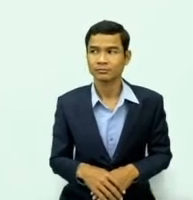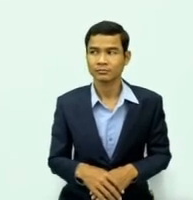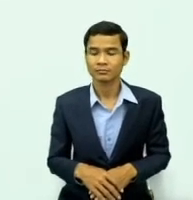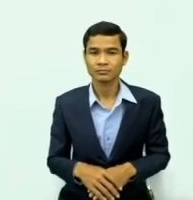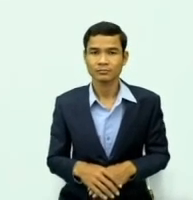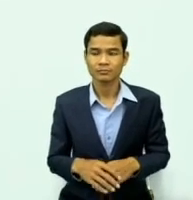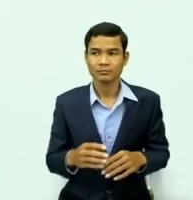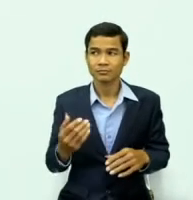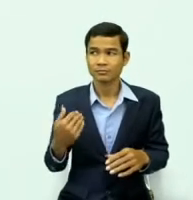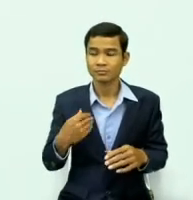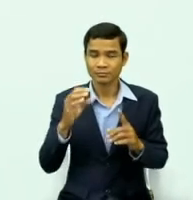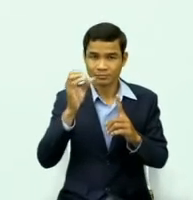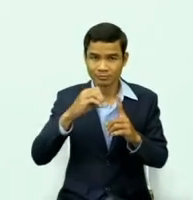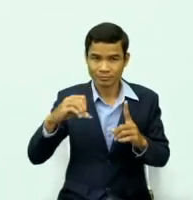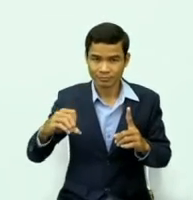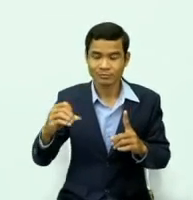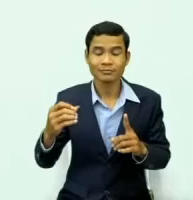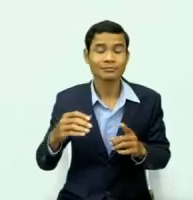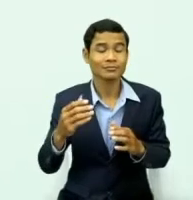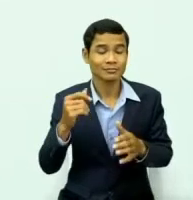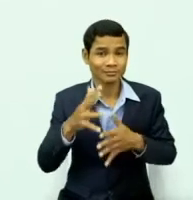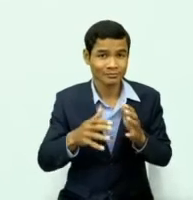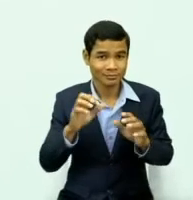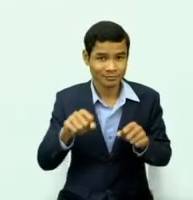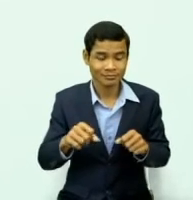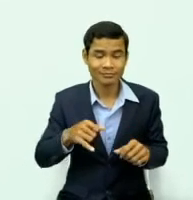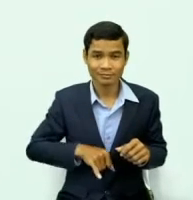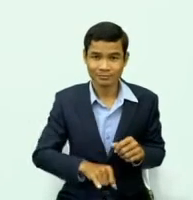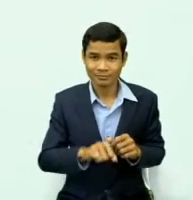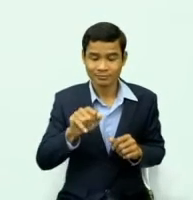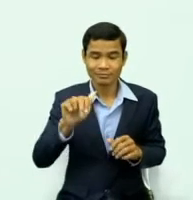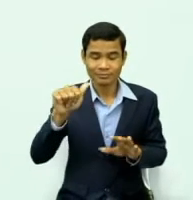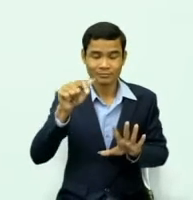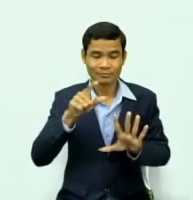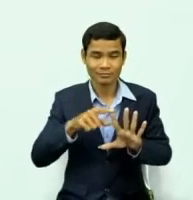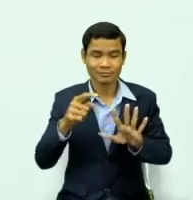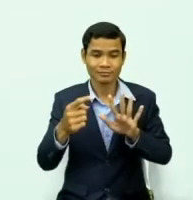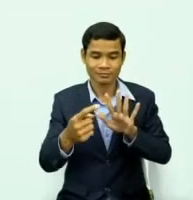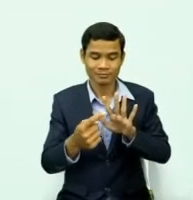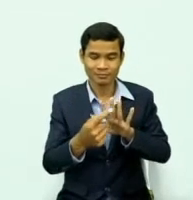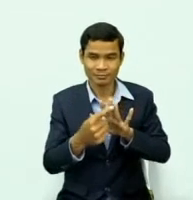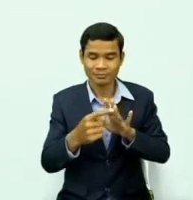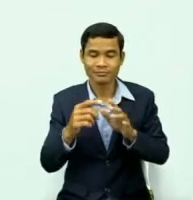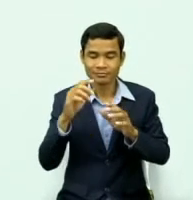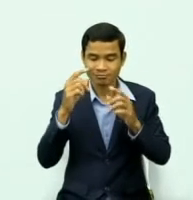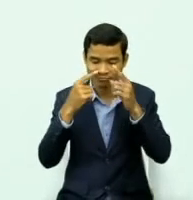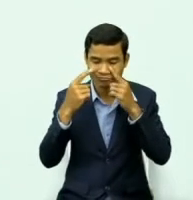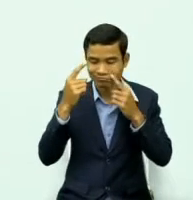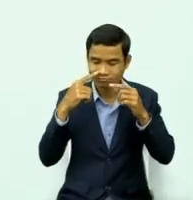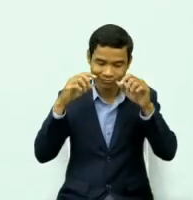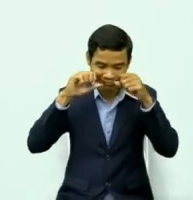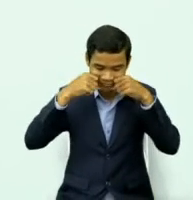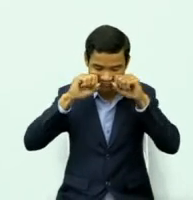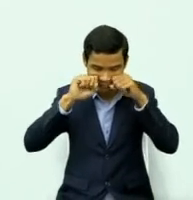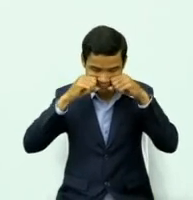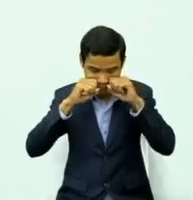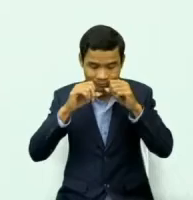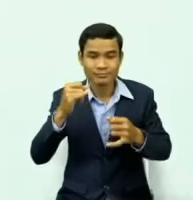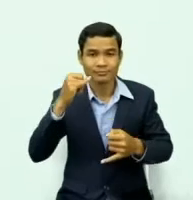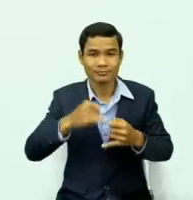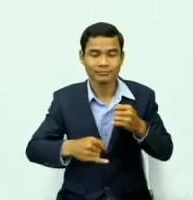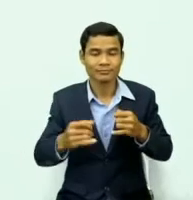chà không là ba nấy kia dừng ăn thá chai nhổ chùm ngay ngỏ chà sao chẳng